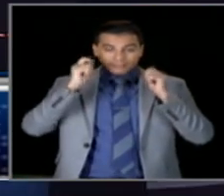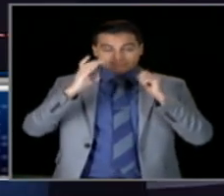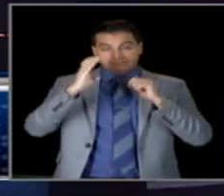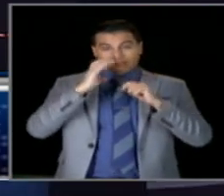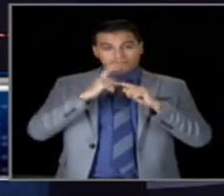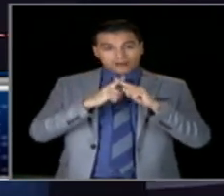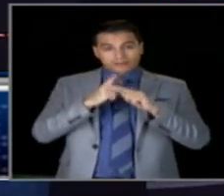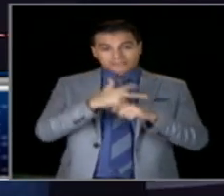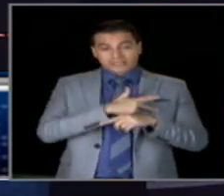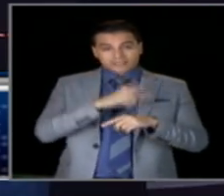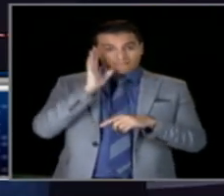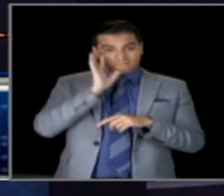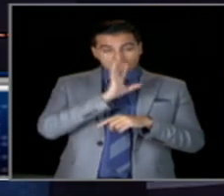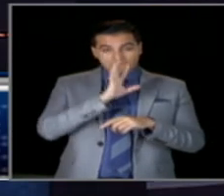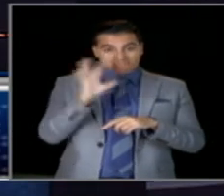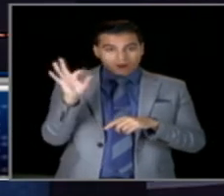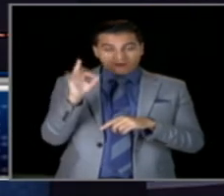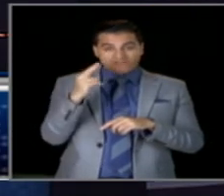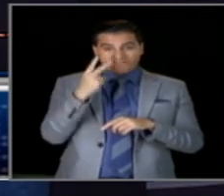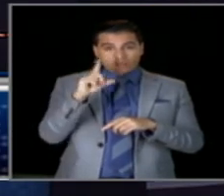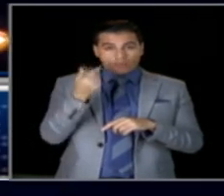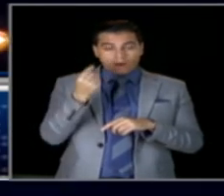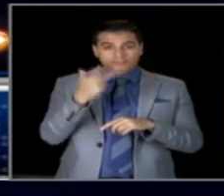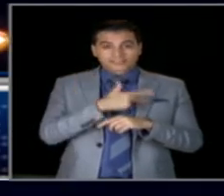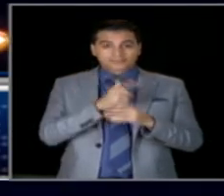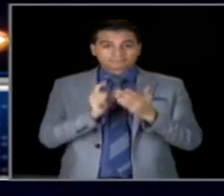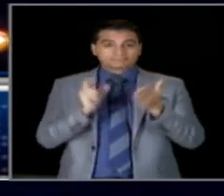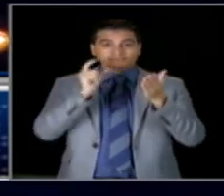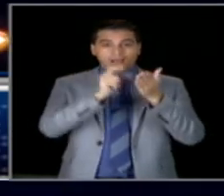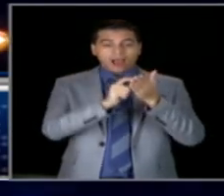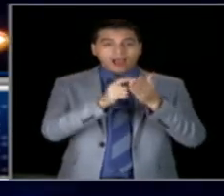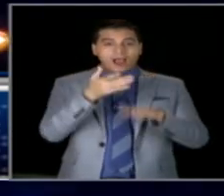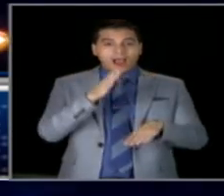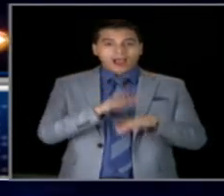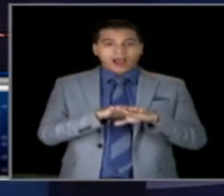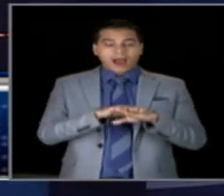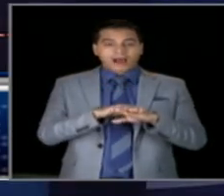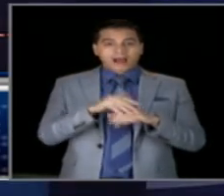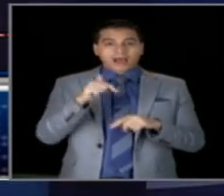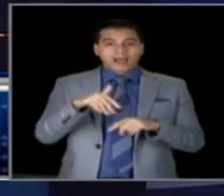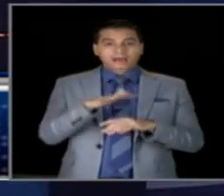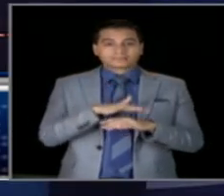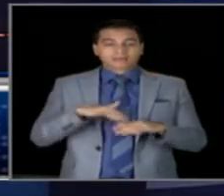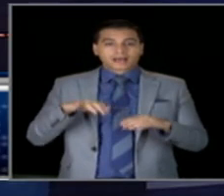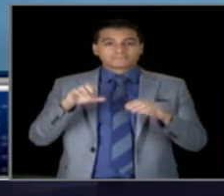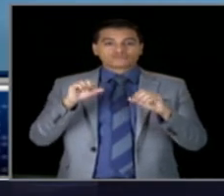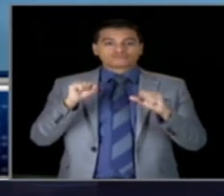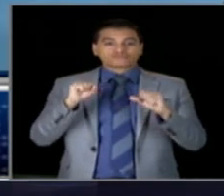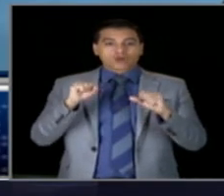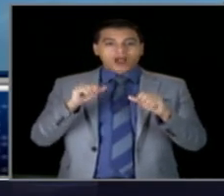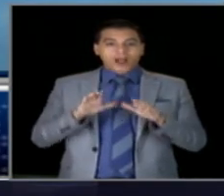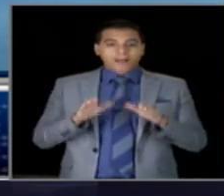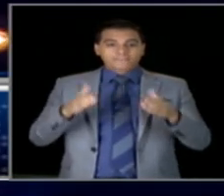أطلق اسمها في 2015 على قاعة الجلسات العامة. في إجابة؟